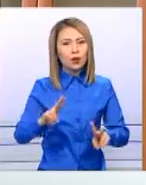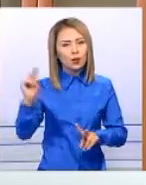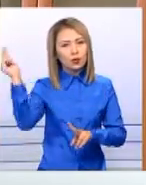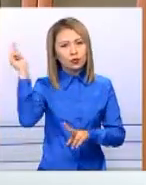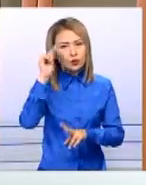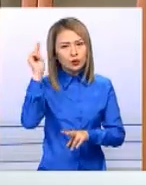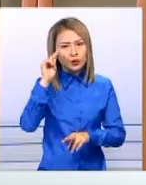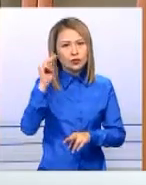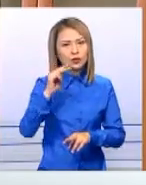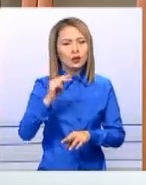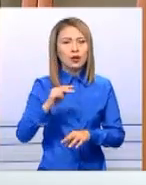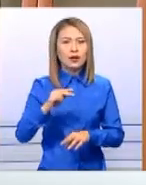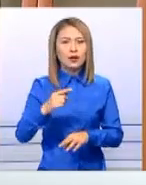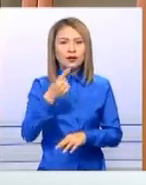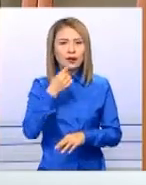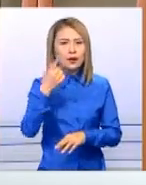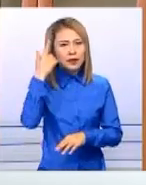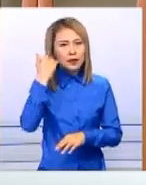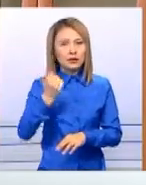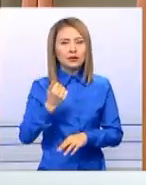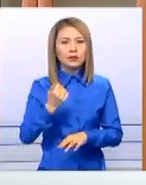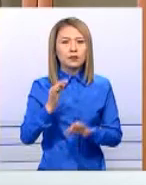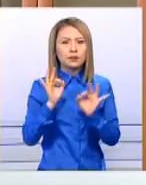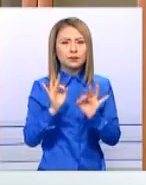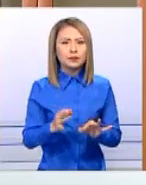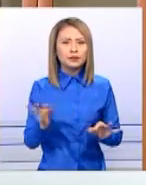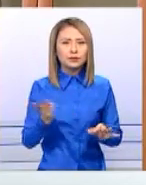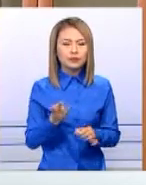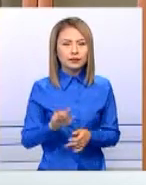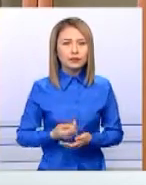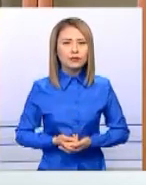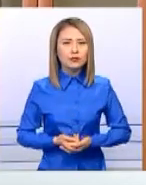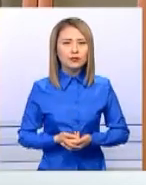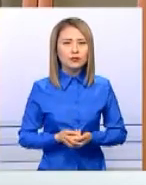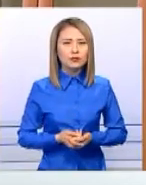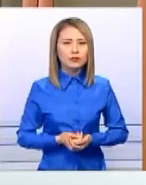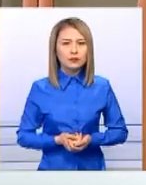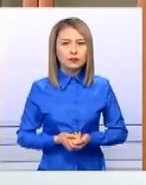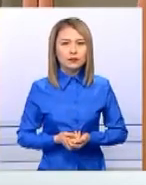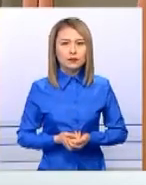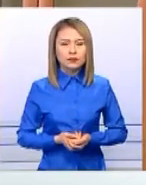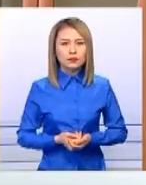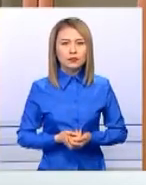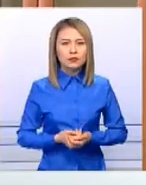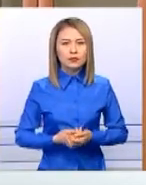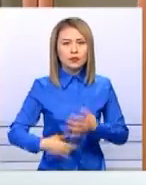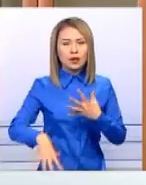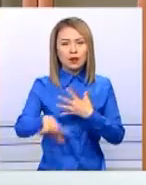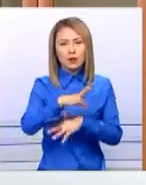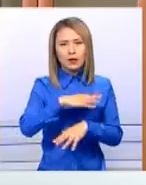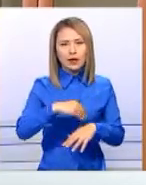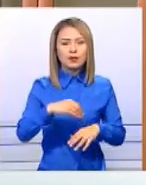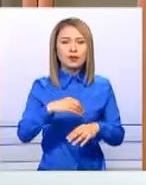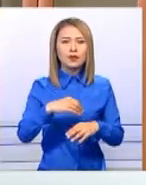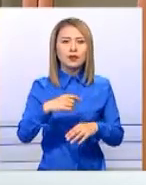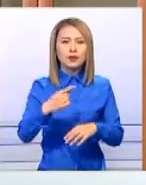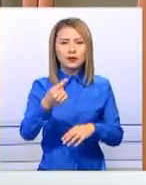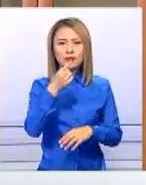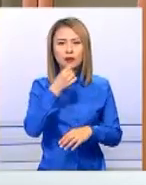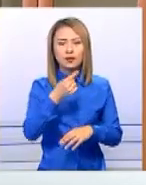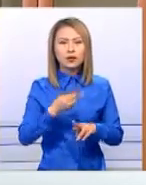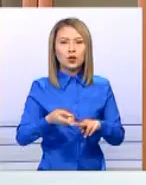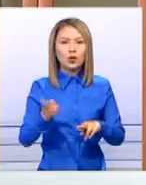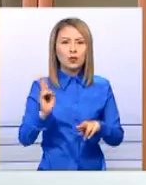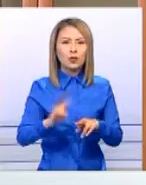керек. Тілді білетіндер жетілдіру қажет, дамыту қажет. Ол бәріміздің тіл, ол тек